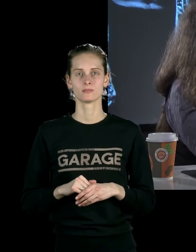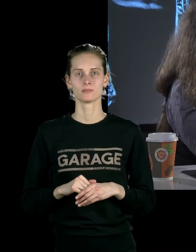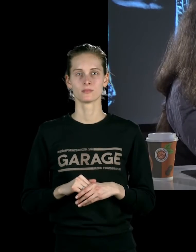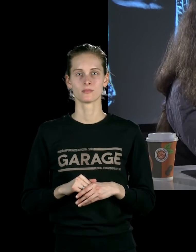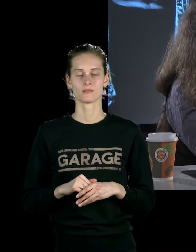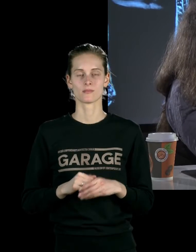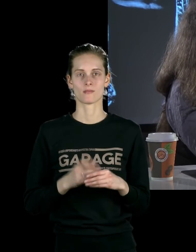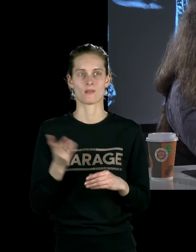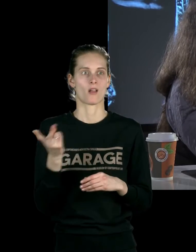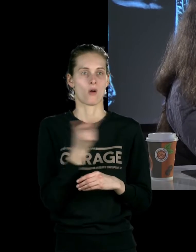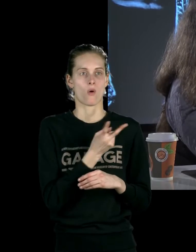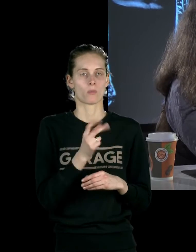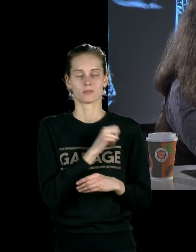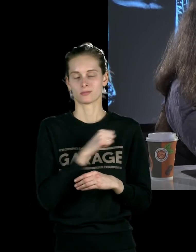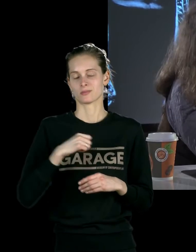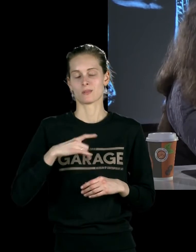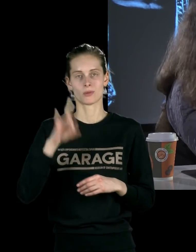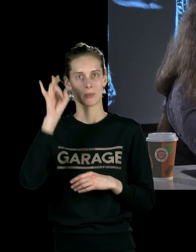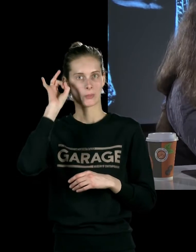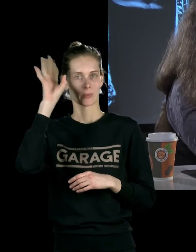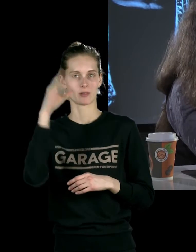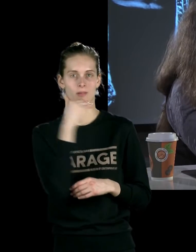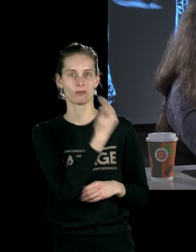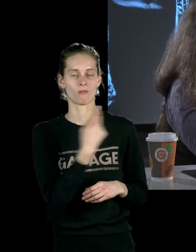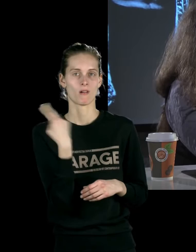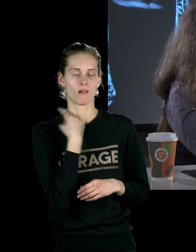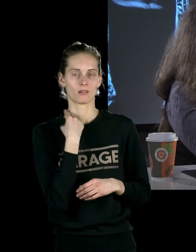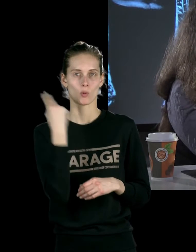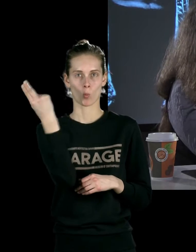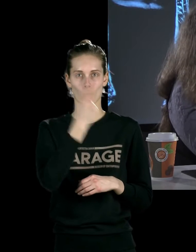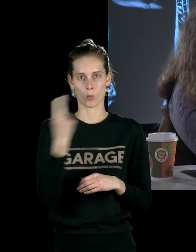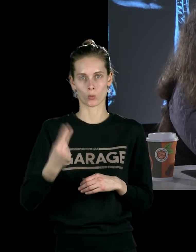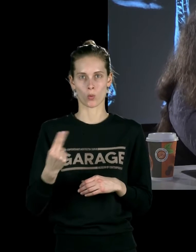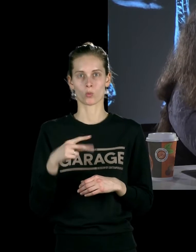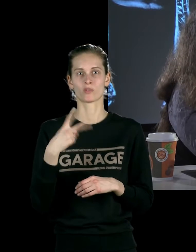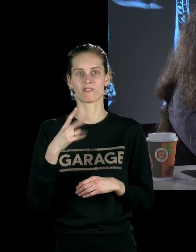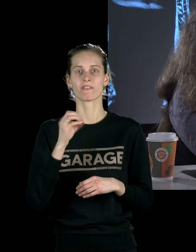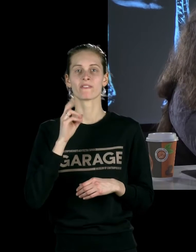два самых, наверное, знаменитых английских художника 20 века.